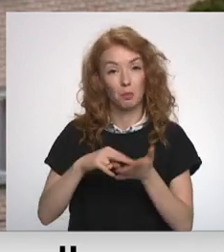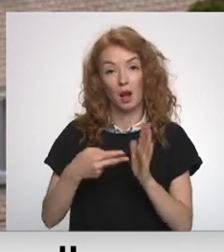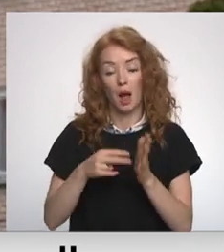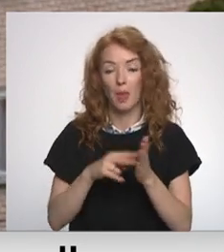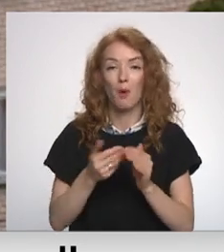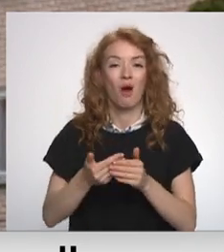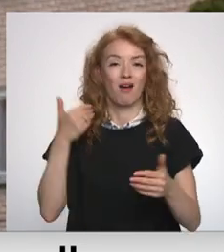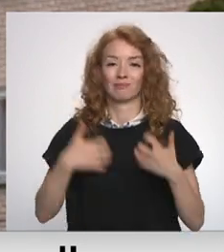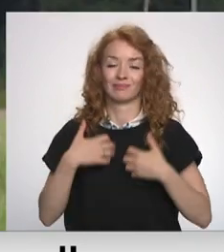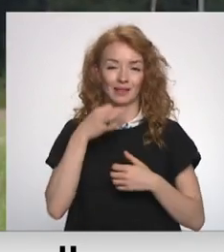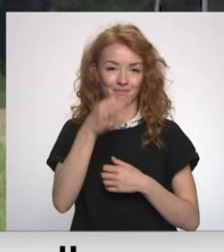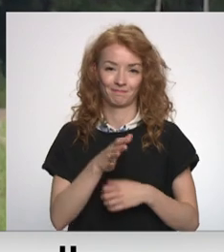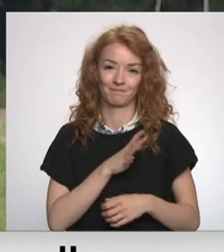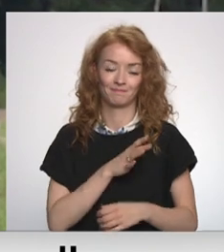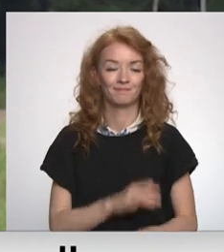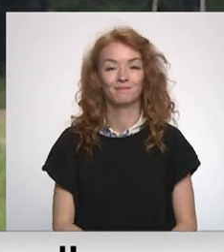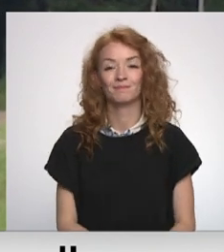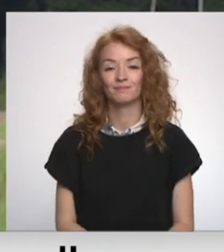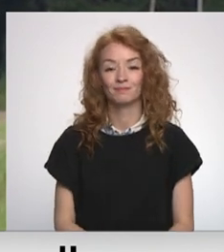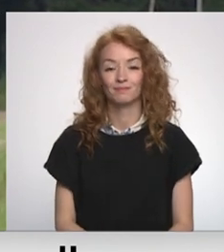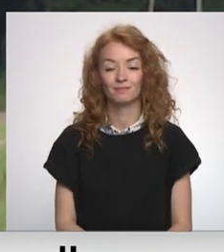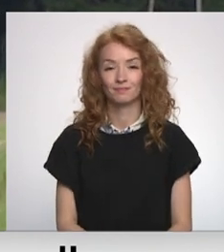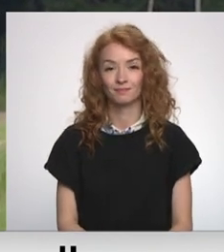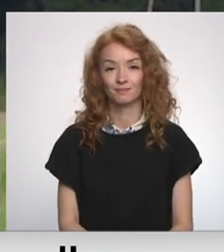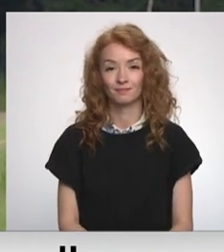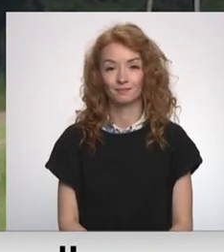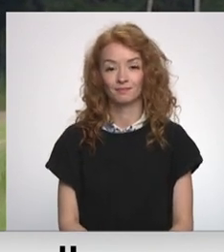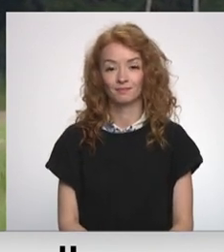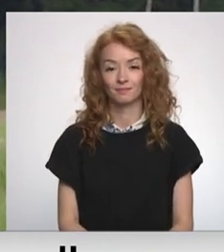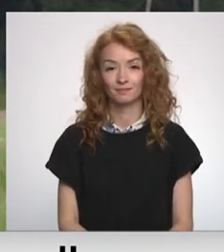vēl pāragri runāt. Sandra Paigļkalne, Kaspars Daņiļevičs, Vidusdaugavas televīzija.